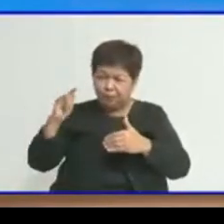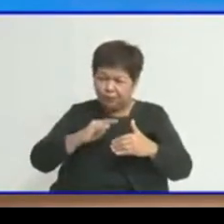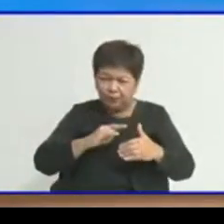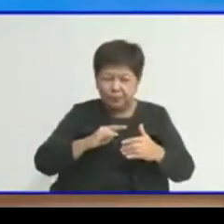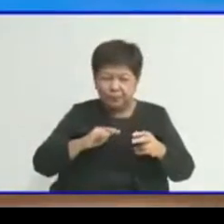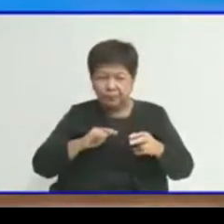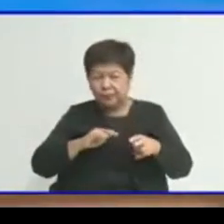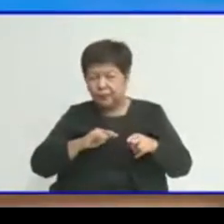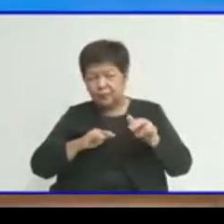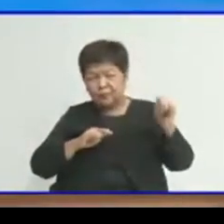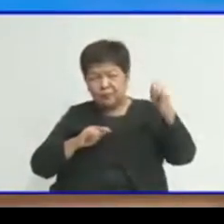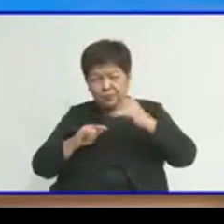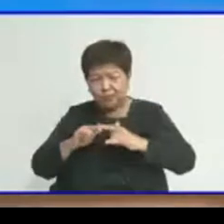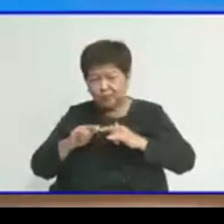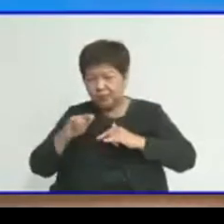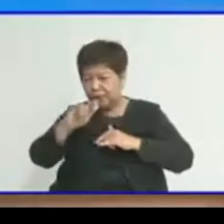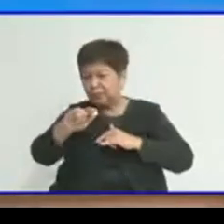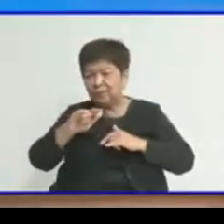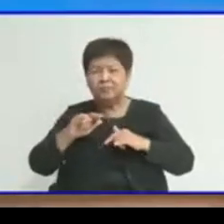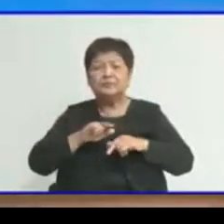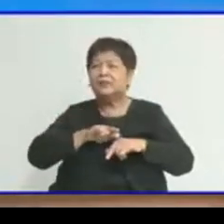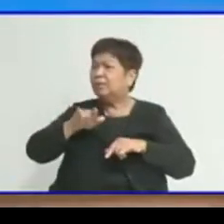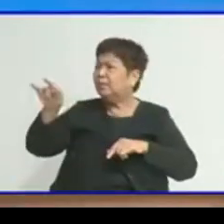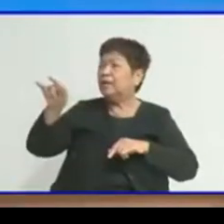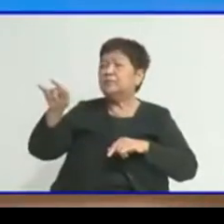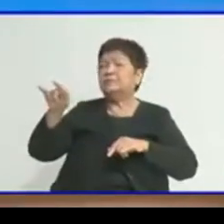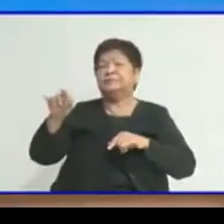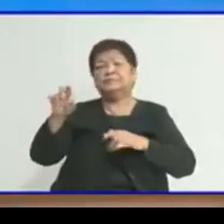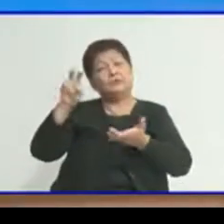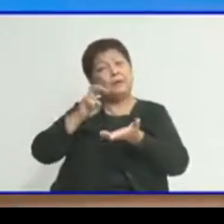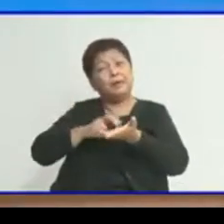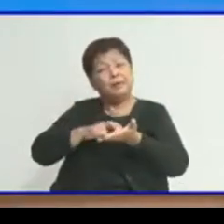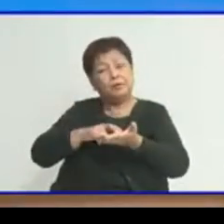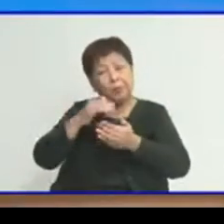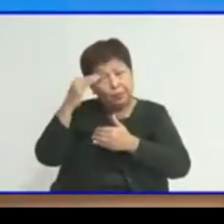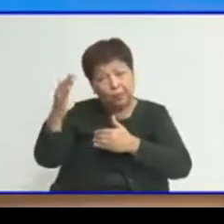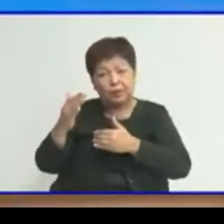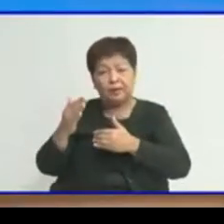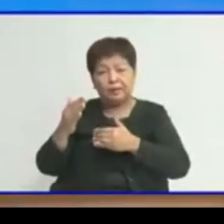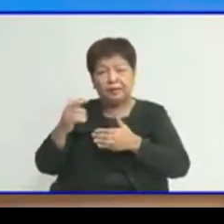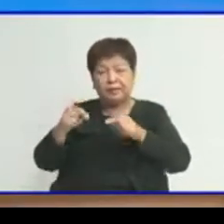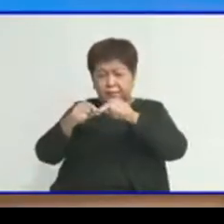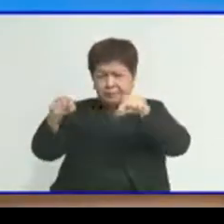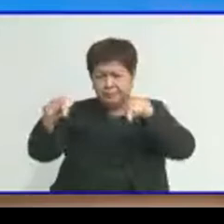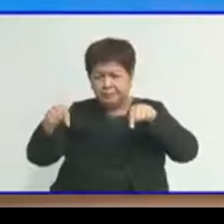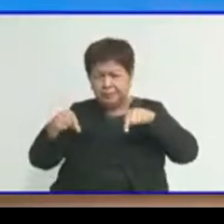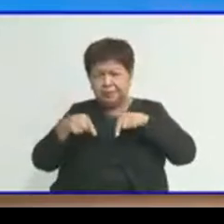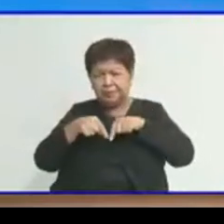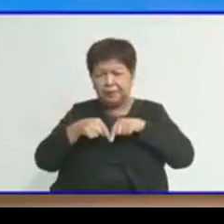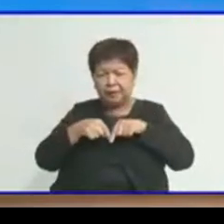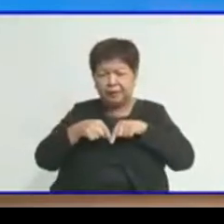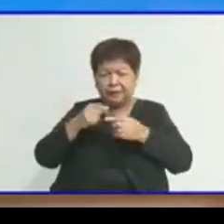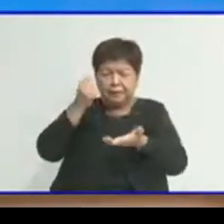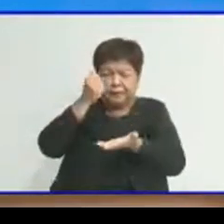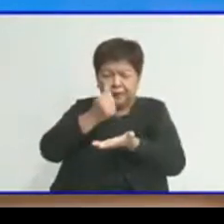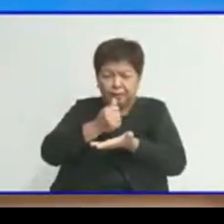าแต่เข้าประเทศนี้ขออนุญาตเข้าก่อนต้องมีใบอนุญาตที่ทูฟายบางประเทศต้องมีใบรับรองว่าปลอดโควิดตัวนี้ก็ต้องเอามา